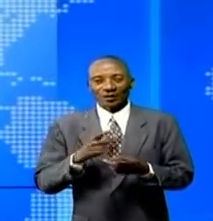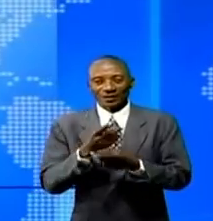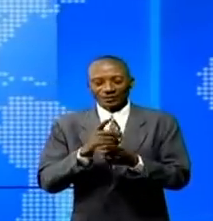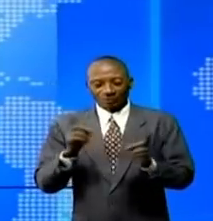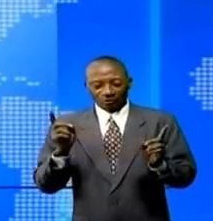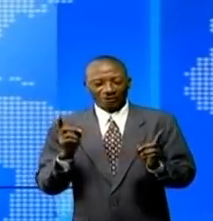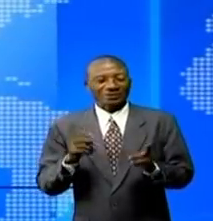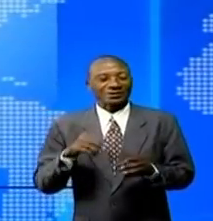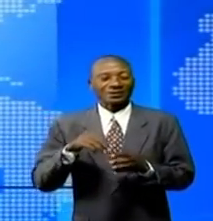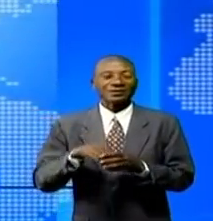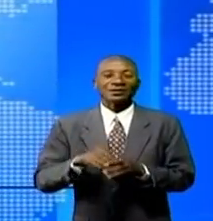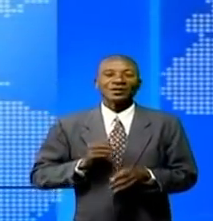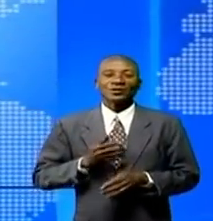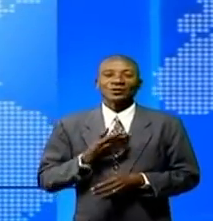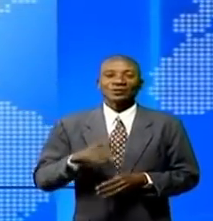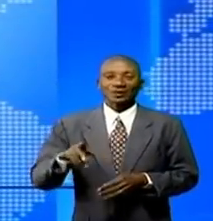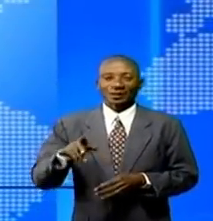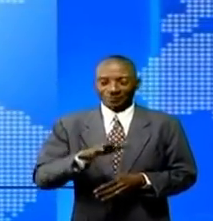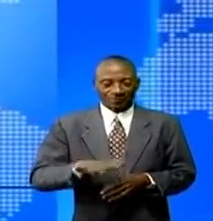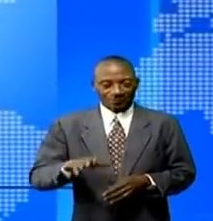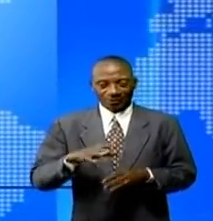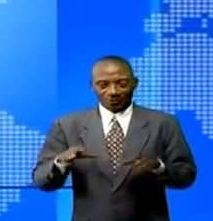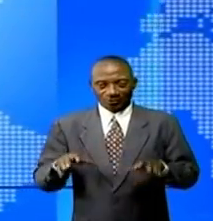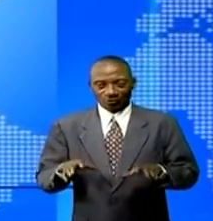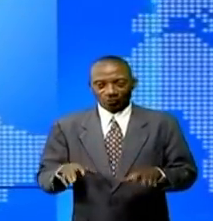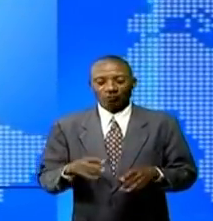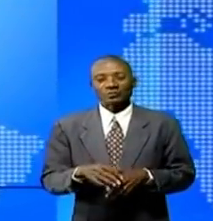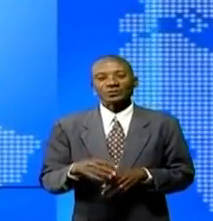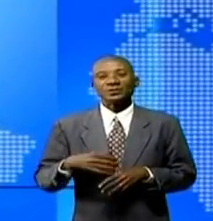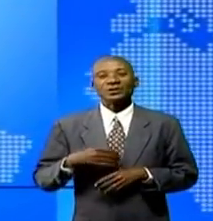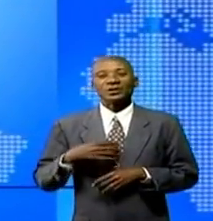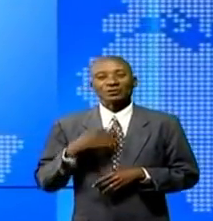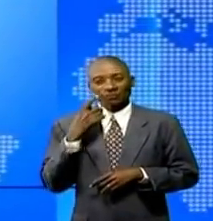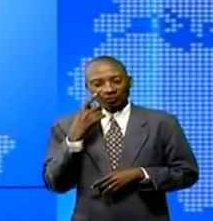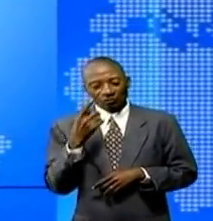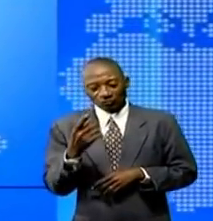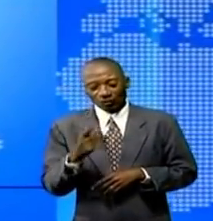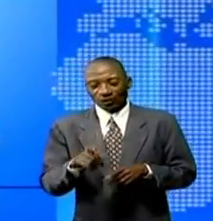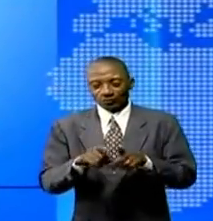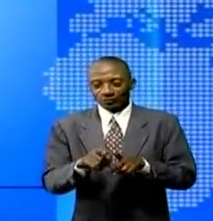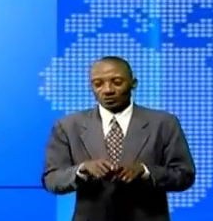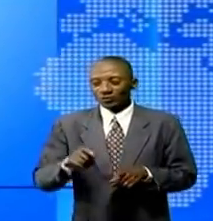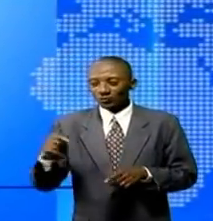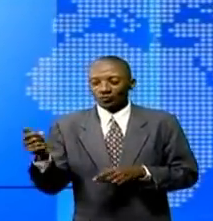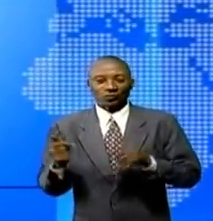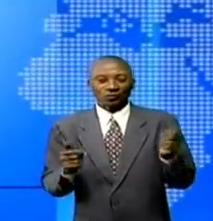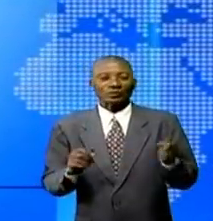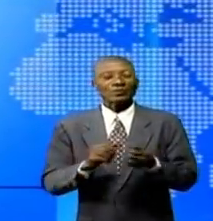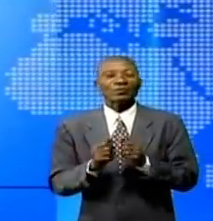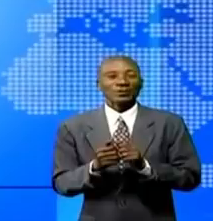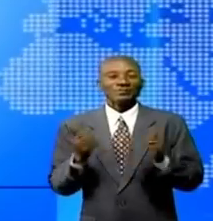roses rouges, emblèmes de la passion. Vous suivrez un reportage complet dans notre édition de 20h.